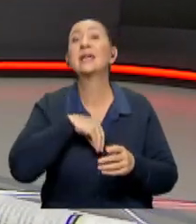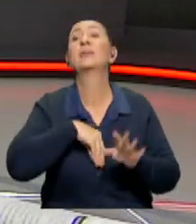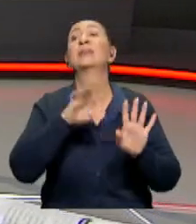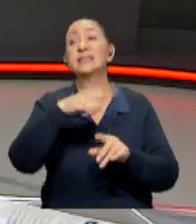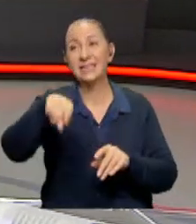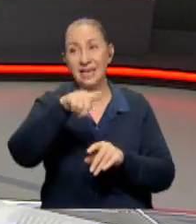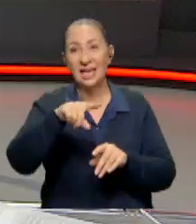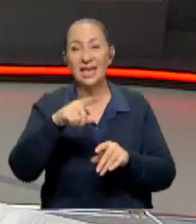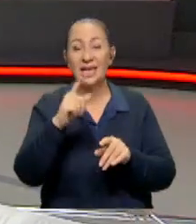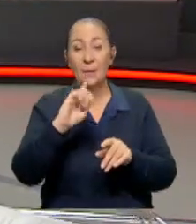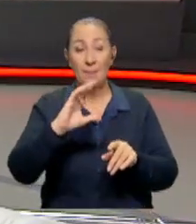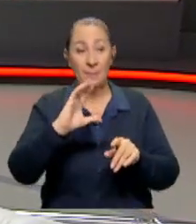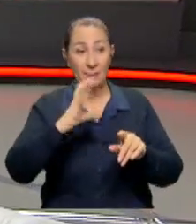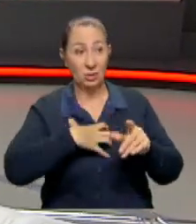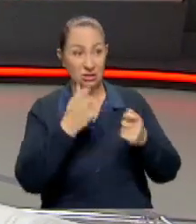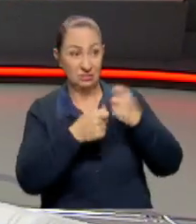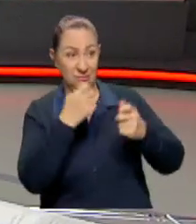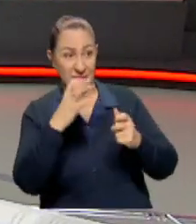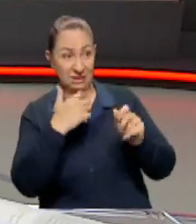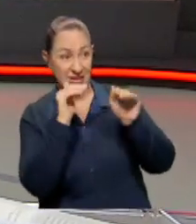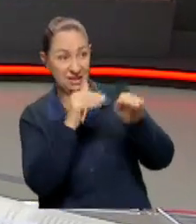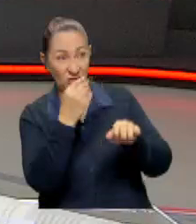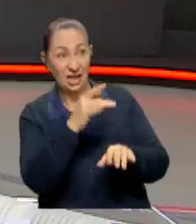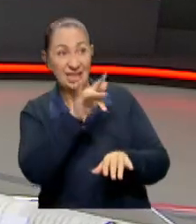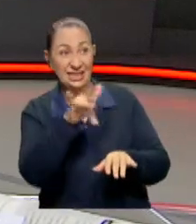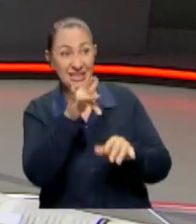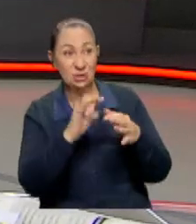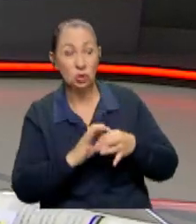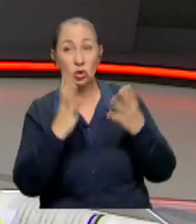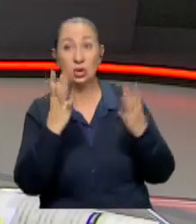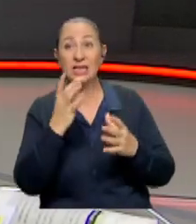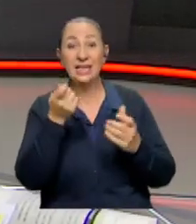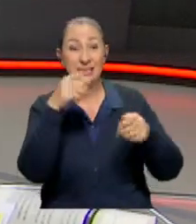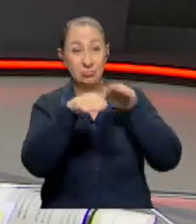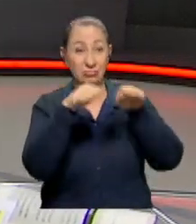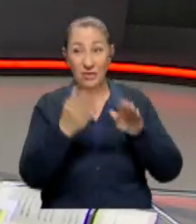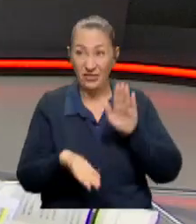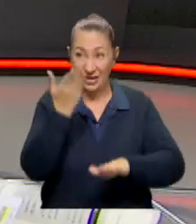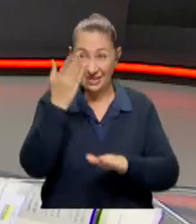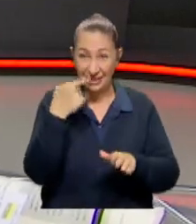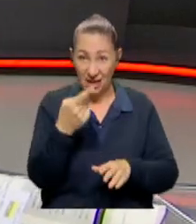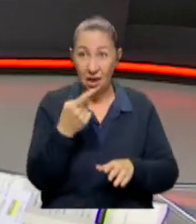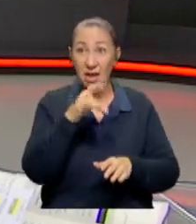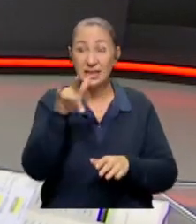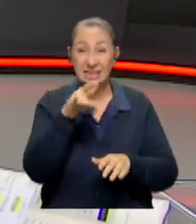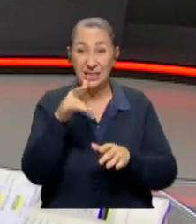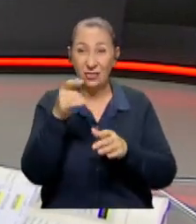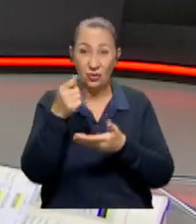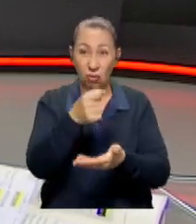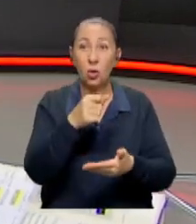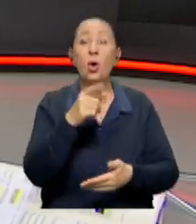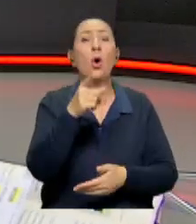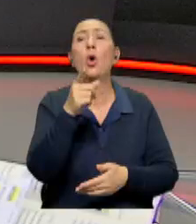ki efendim işverene destek veriliyor, işsizlik çözülsün, istihdam artsın diye işsizlik fonundan.